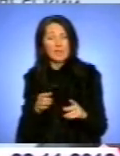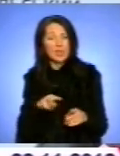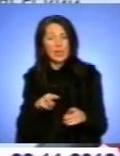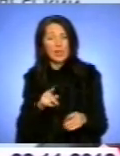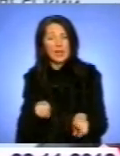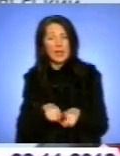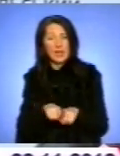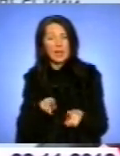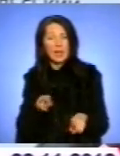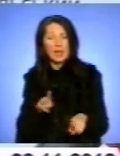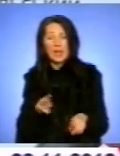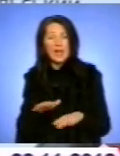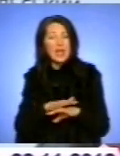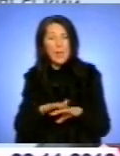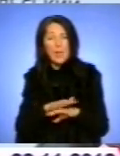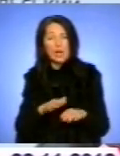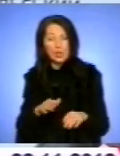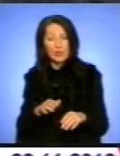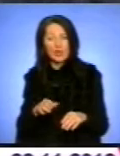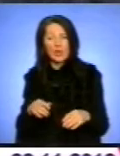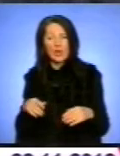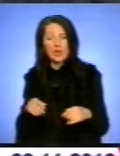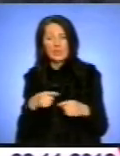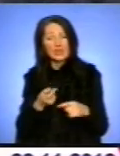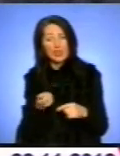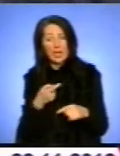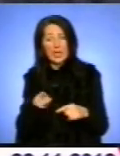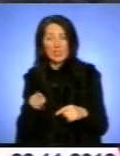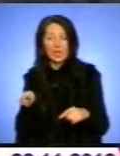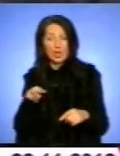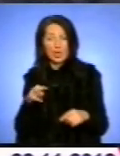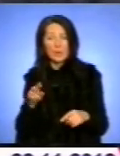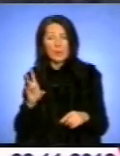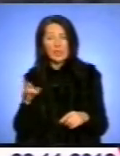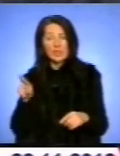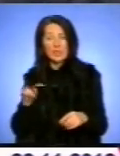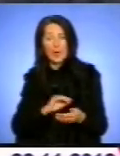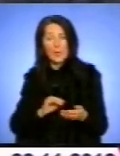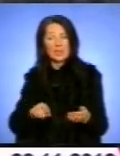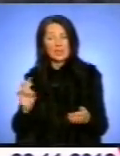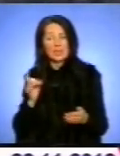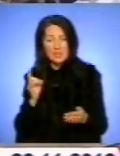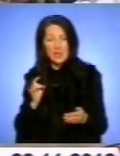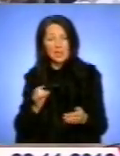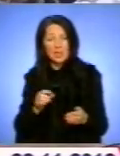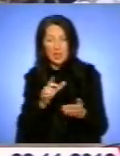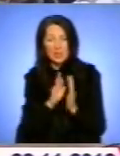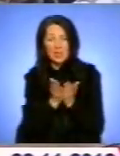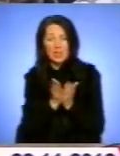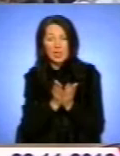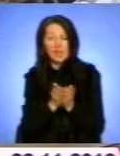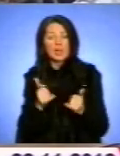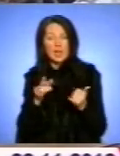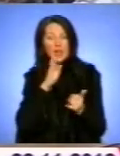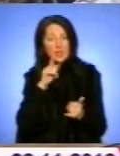є на масовому ринку. Це трошки інша література. Надія пише дитячі твори. Її цільова аудиторія – дівчата. Хоча відгуки на